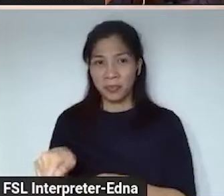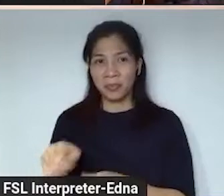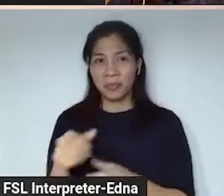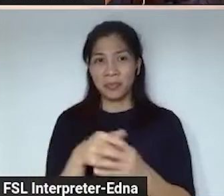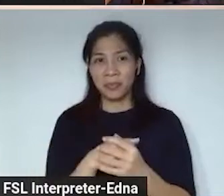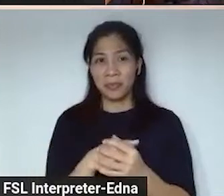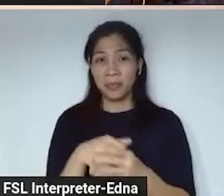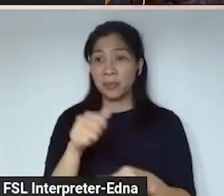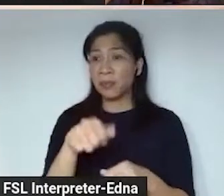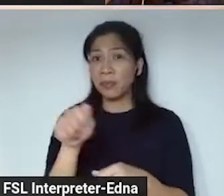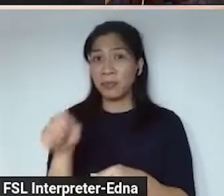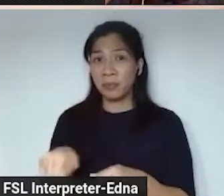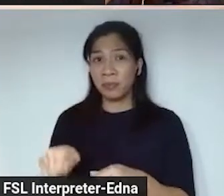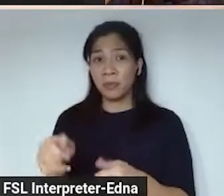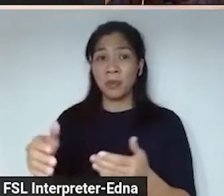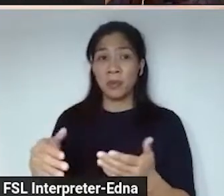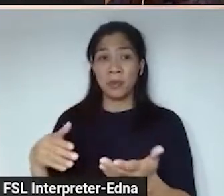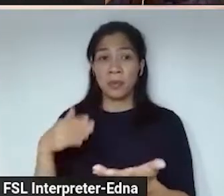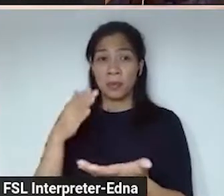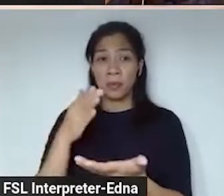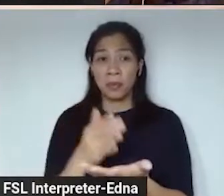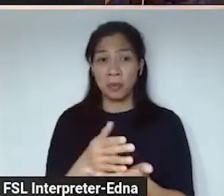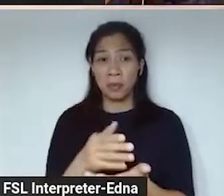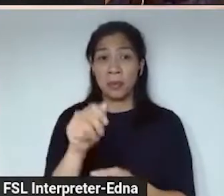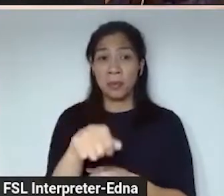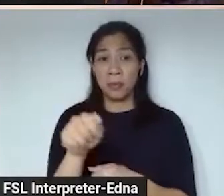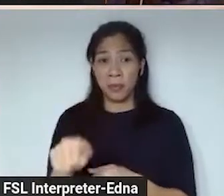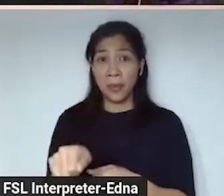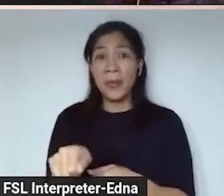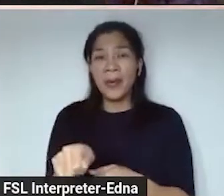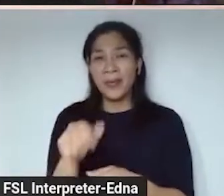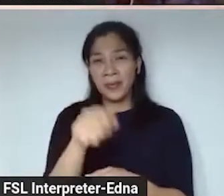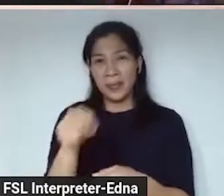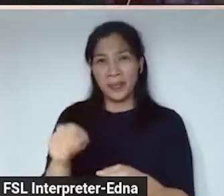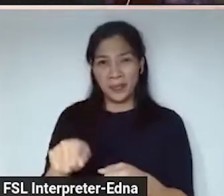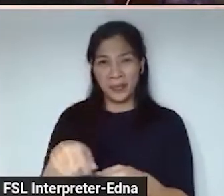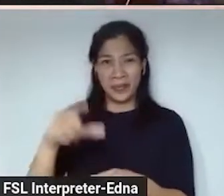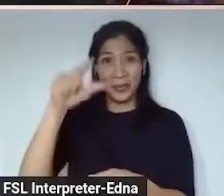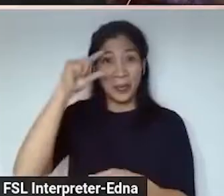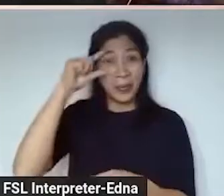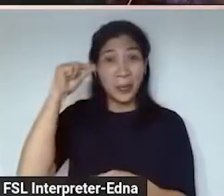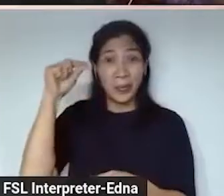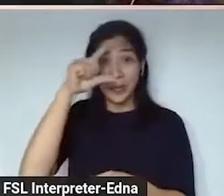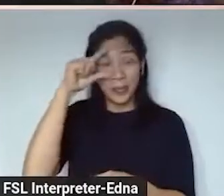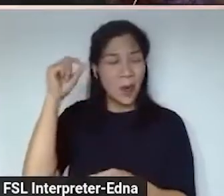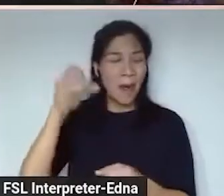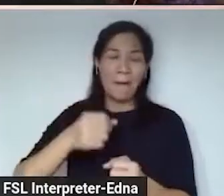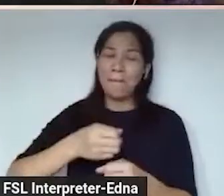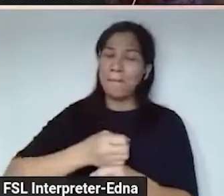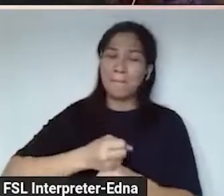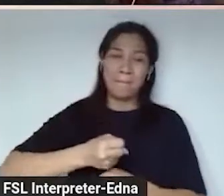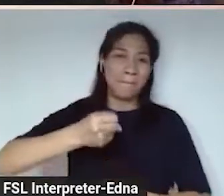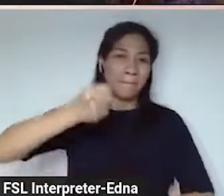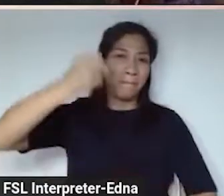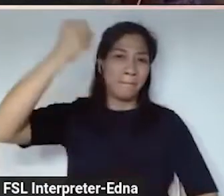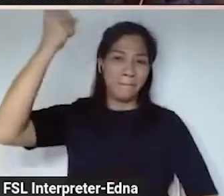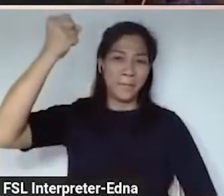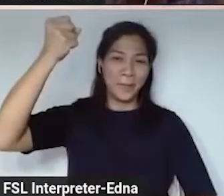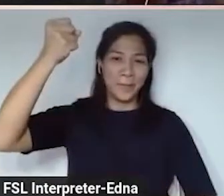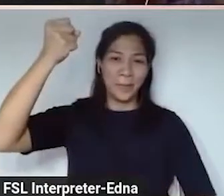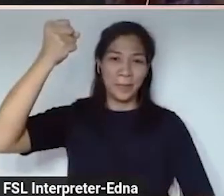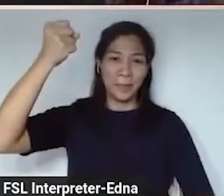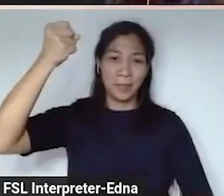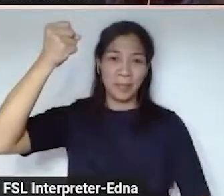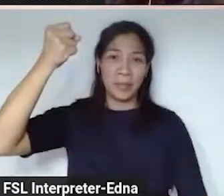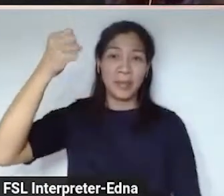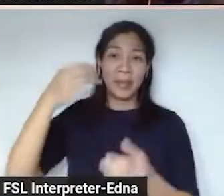ako pagdating, parang baston ni Moises. It's a big cane. Tapos nasa Quezon City